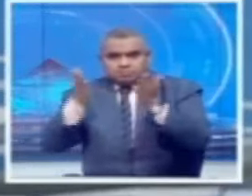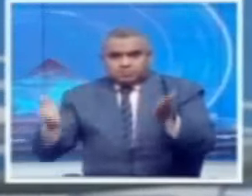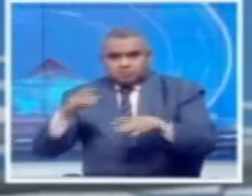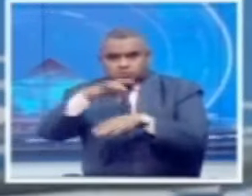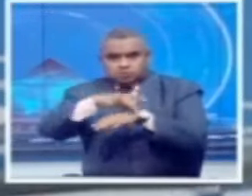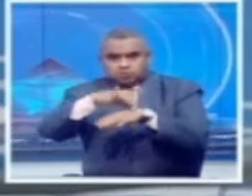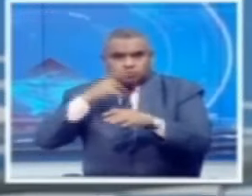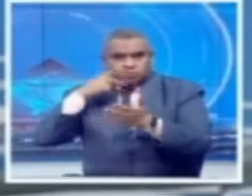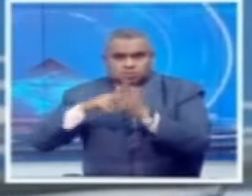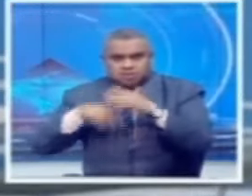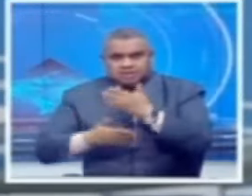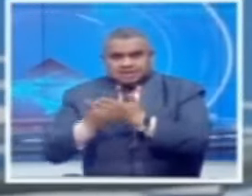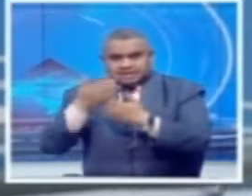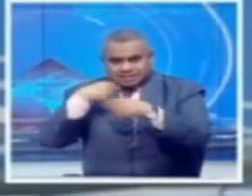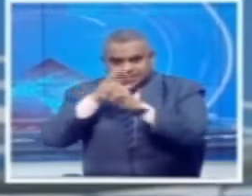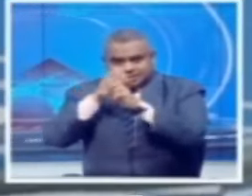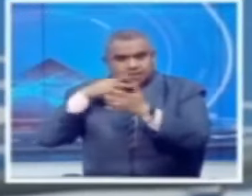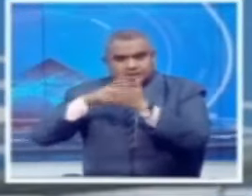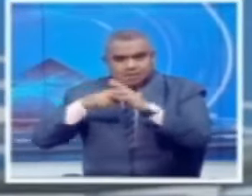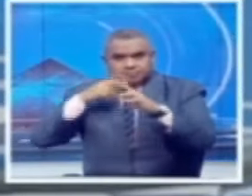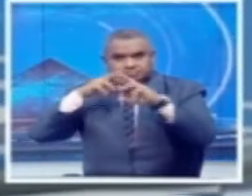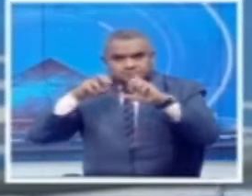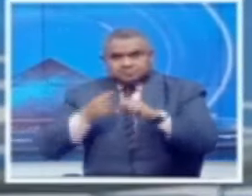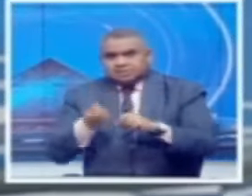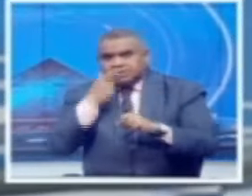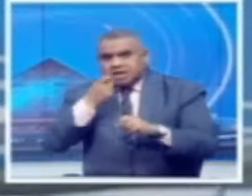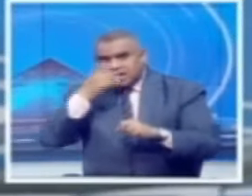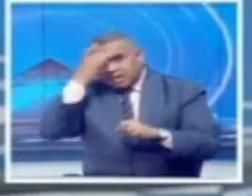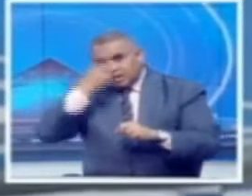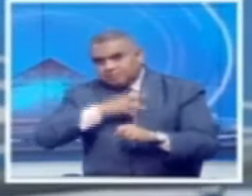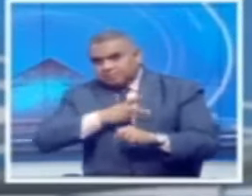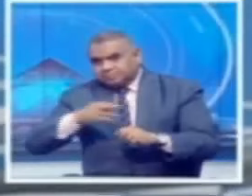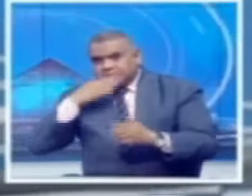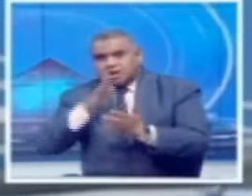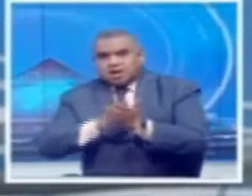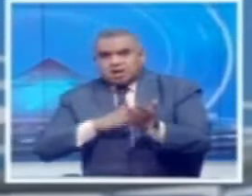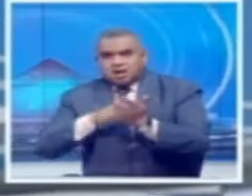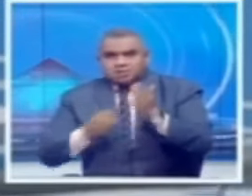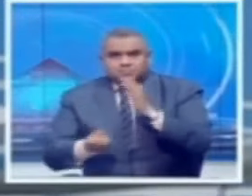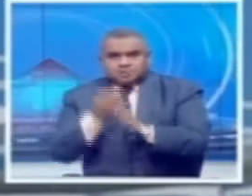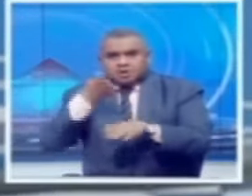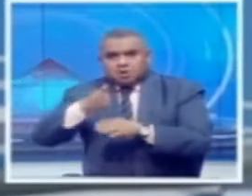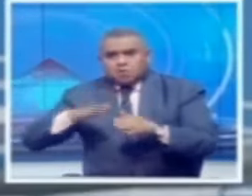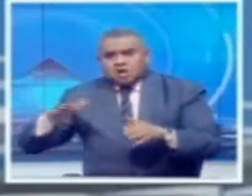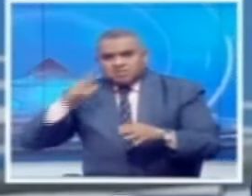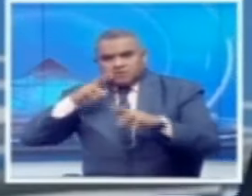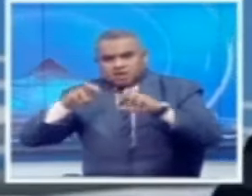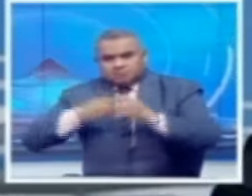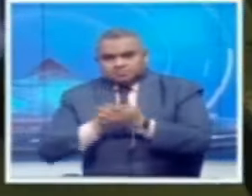المشاركون أحدث الأبحاث في مجال التشخيص والعلاج للعديد من الأمراض المزمنة والشائعة لدى الأطفال.